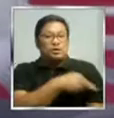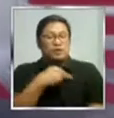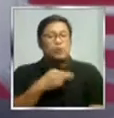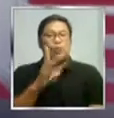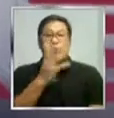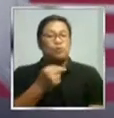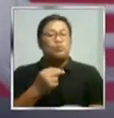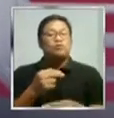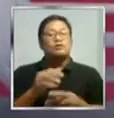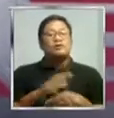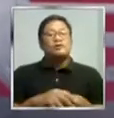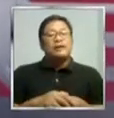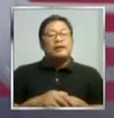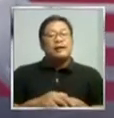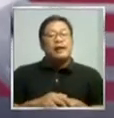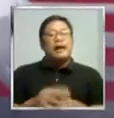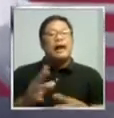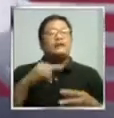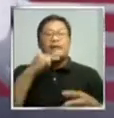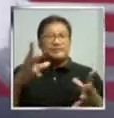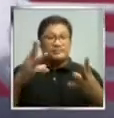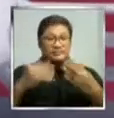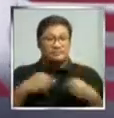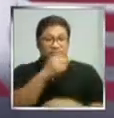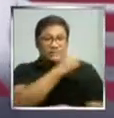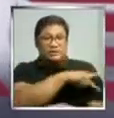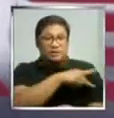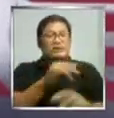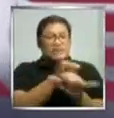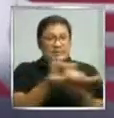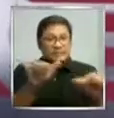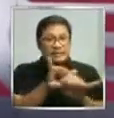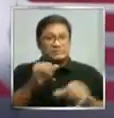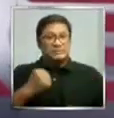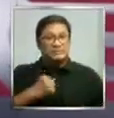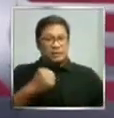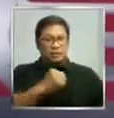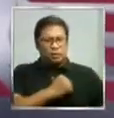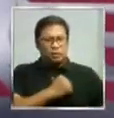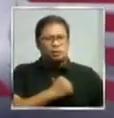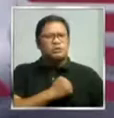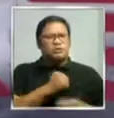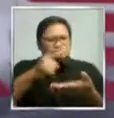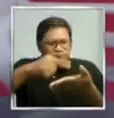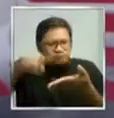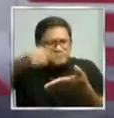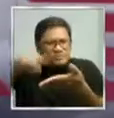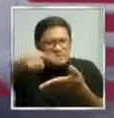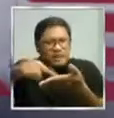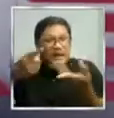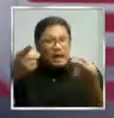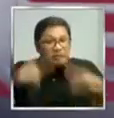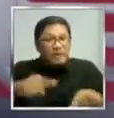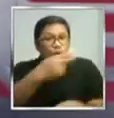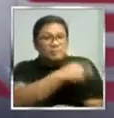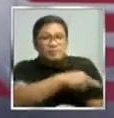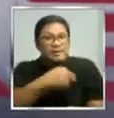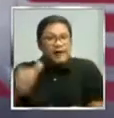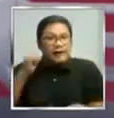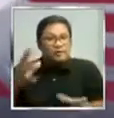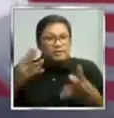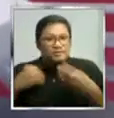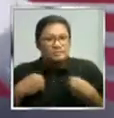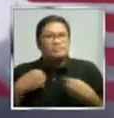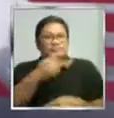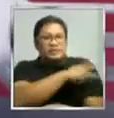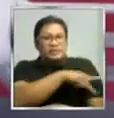niyan. Pinaiimbestigahan na rin sa Senado ang pagdami ng mga ganitong insidente. Pero sa kabila ng lahat ng yan,